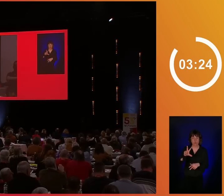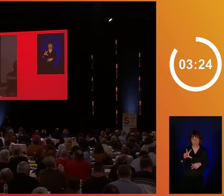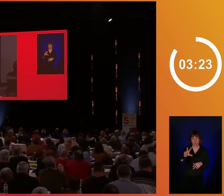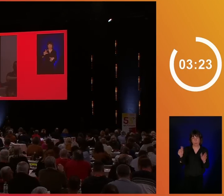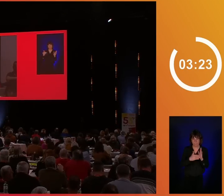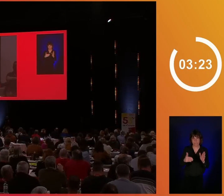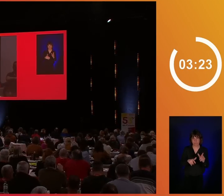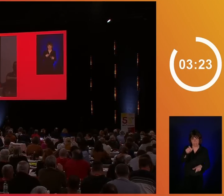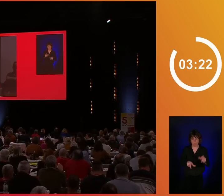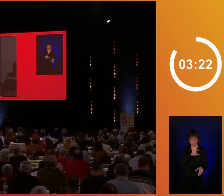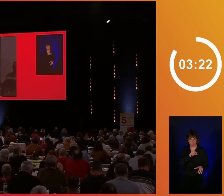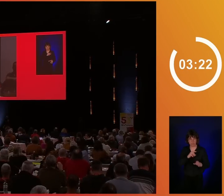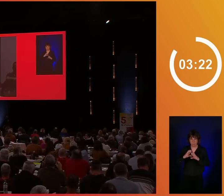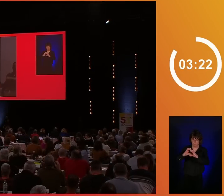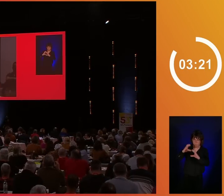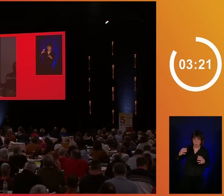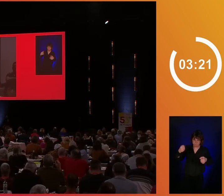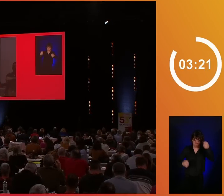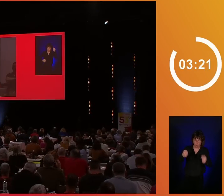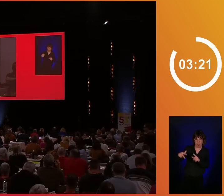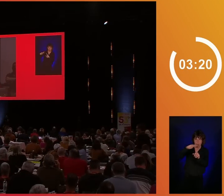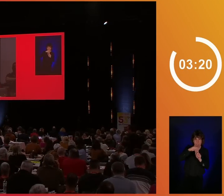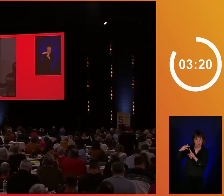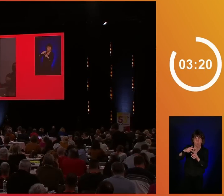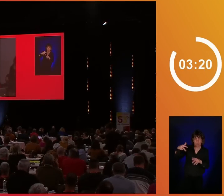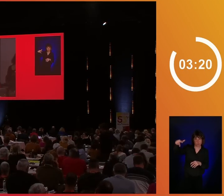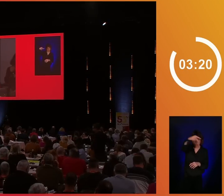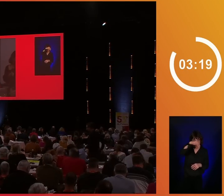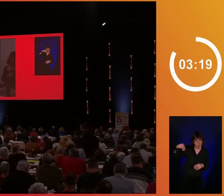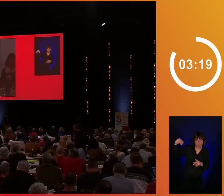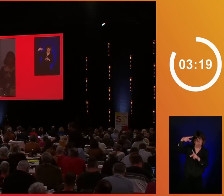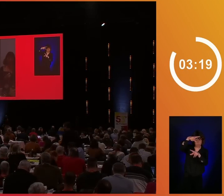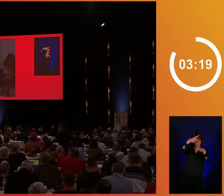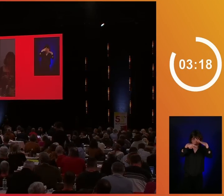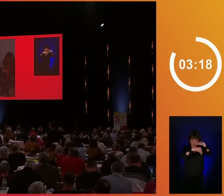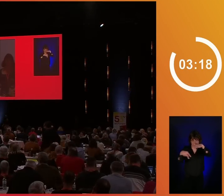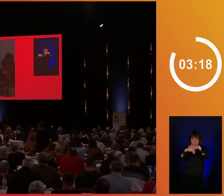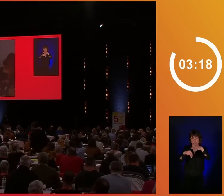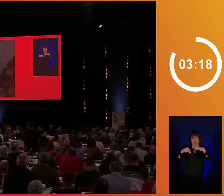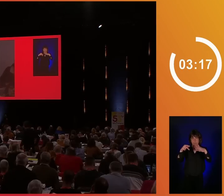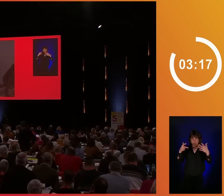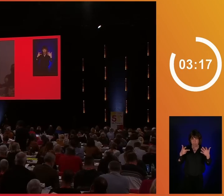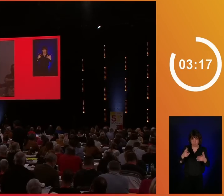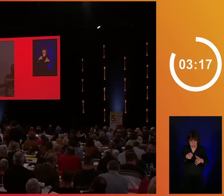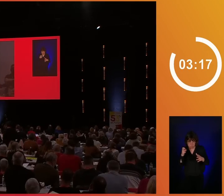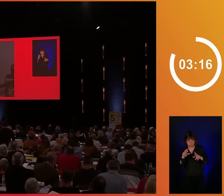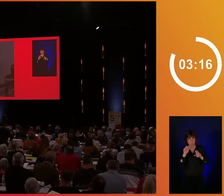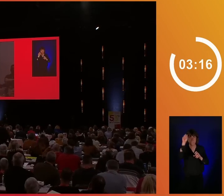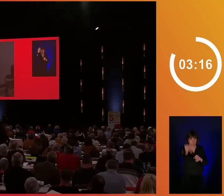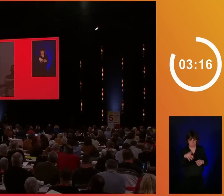des blindés, des quads, des hélicos, des drones, des milliers de grenades pour défendre quoi ? Un